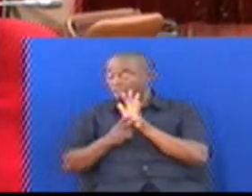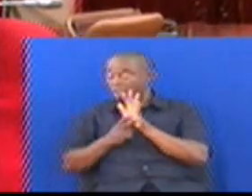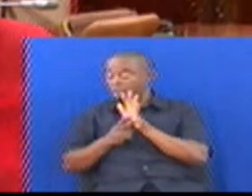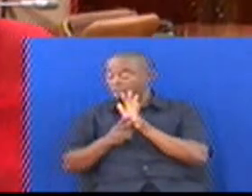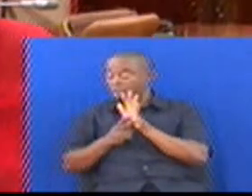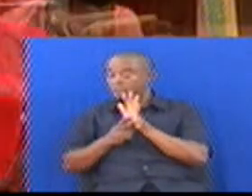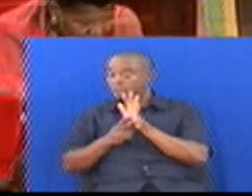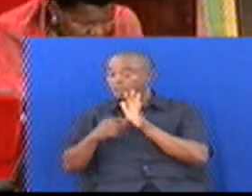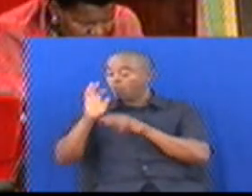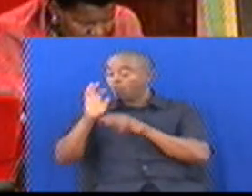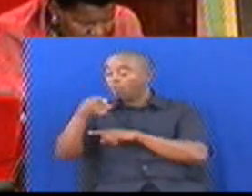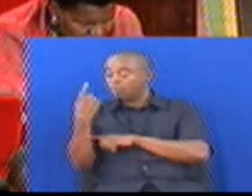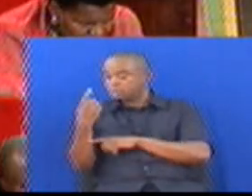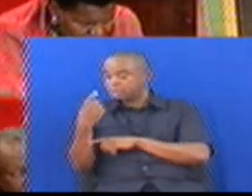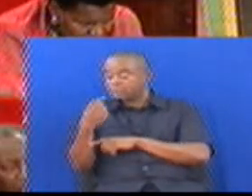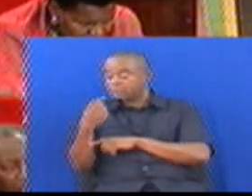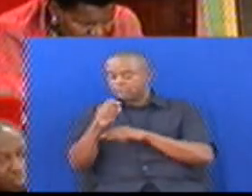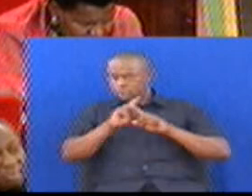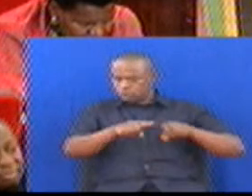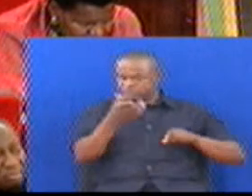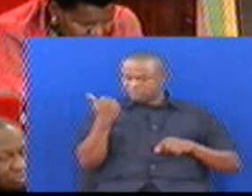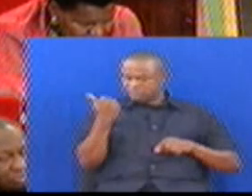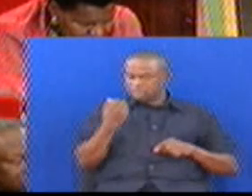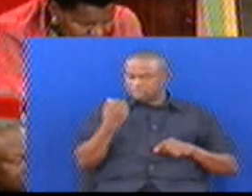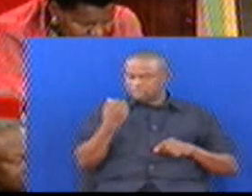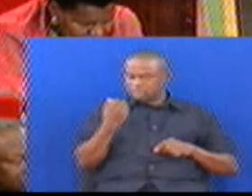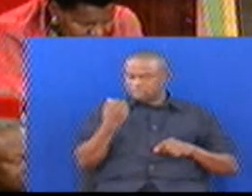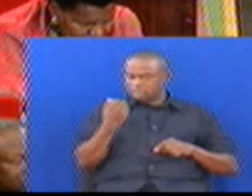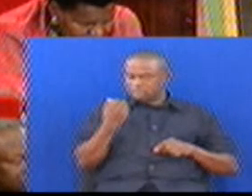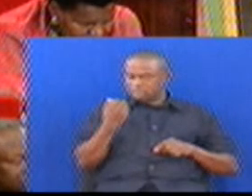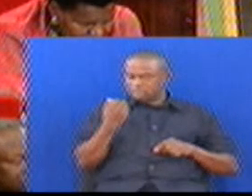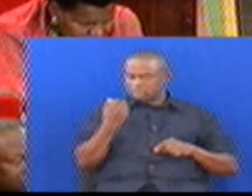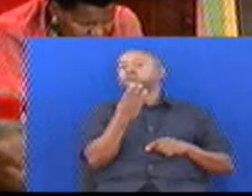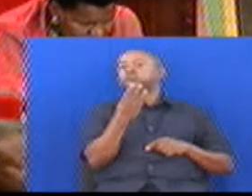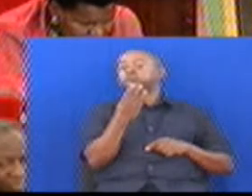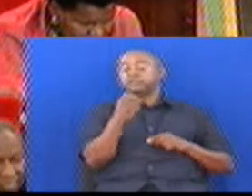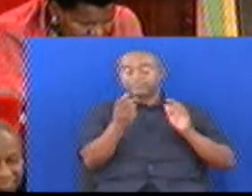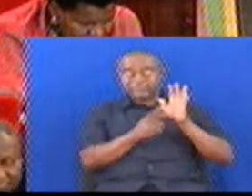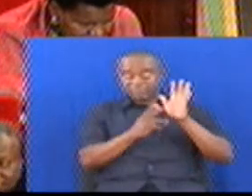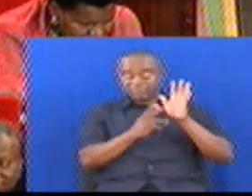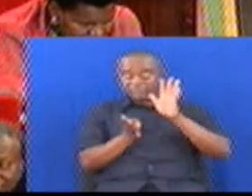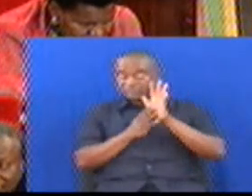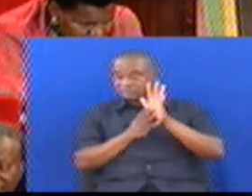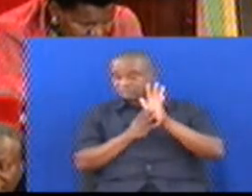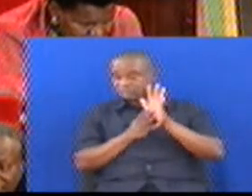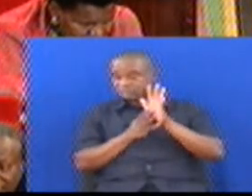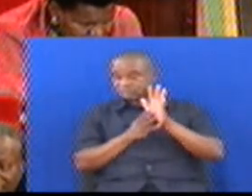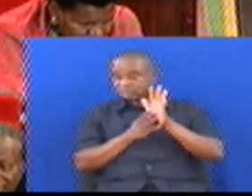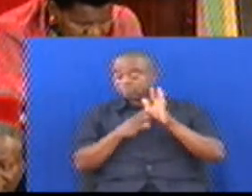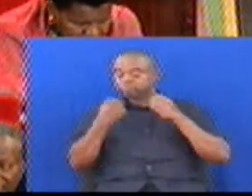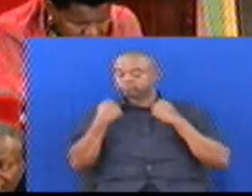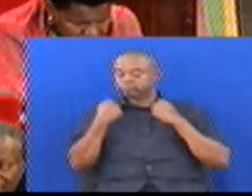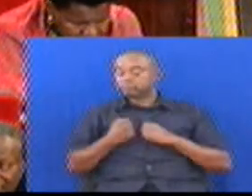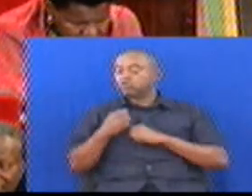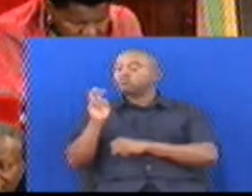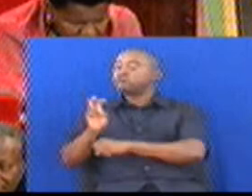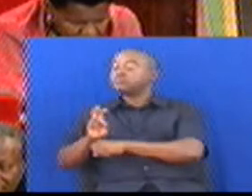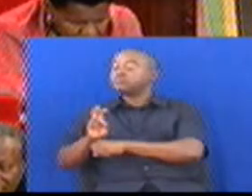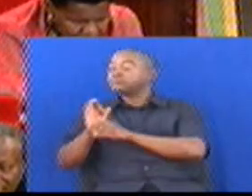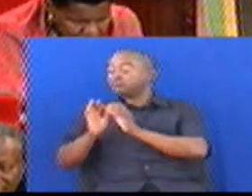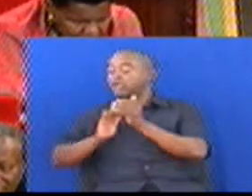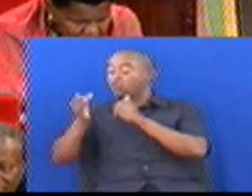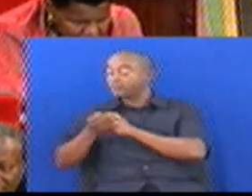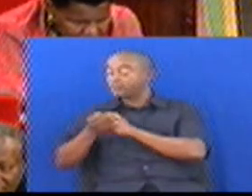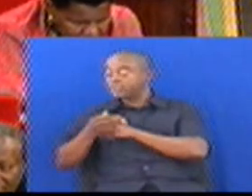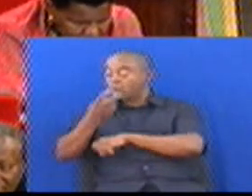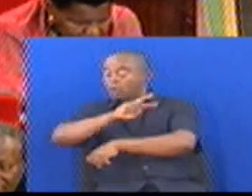kwa mwaka kutoka wastani wa shilingi bilioni 379 kuimarika kwa usimamizi na udhibiti wa